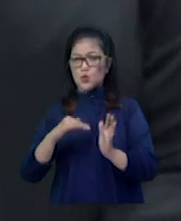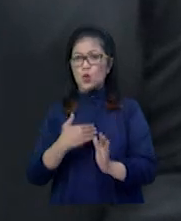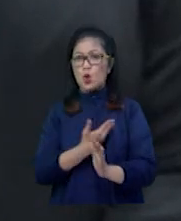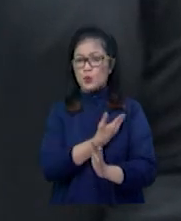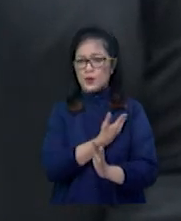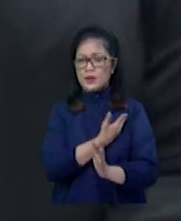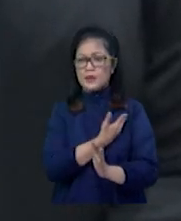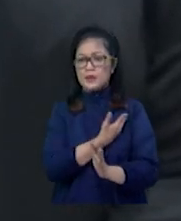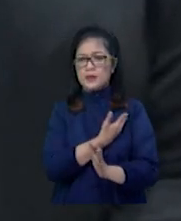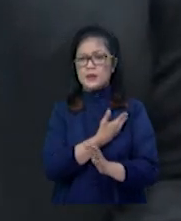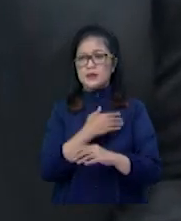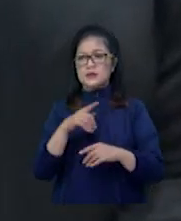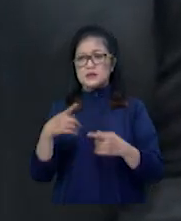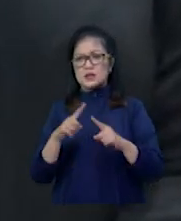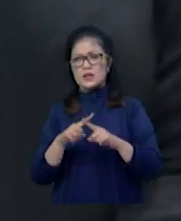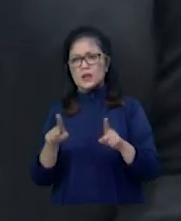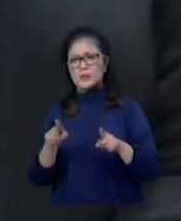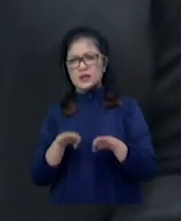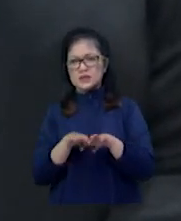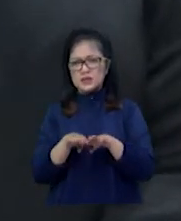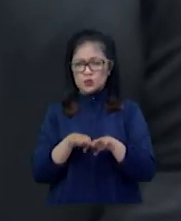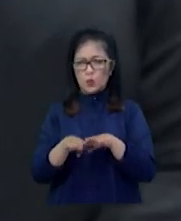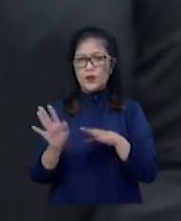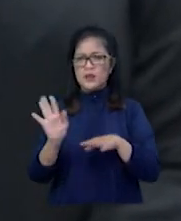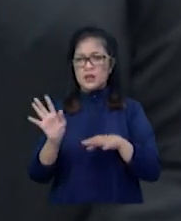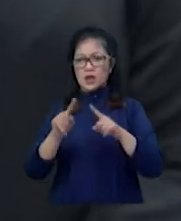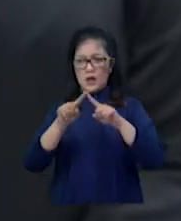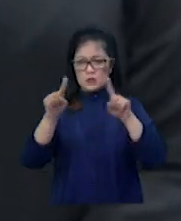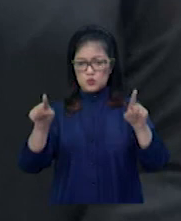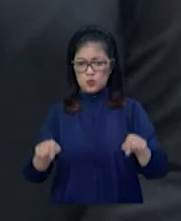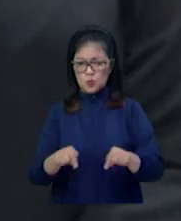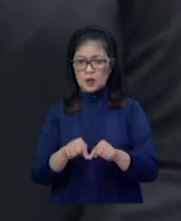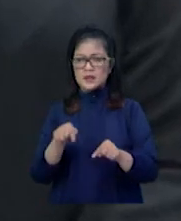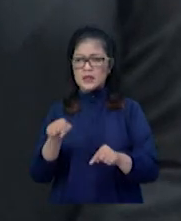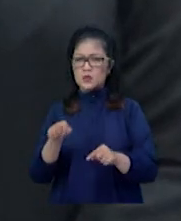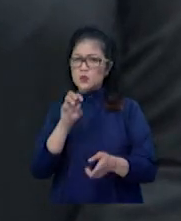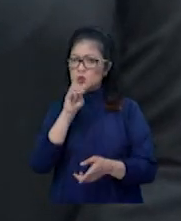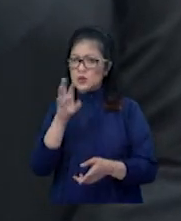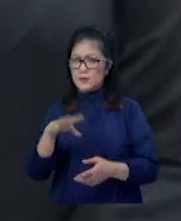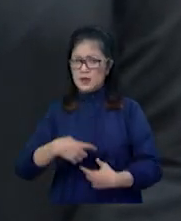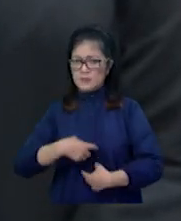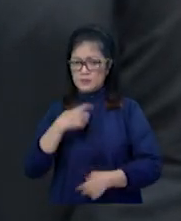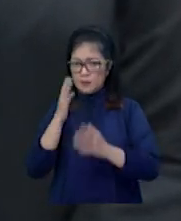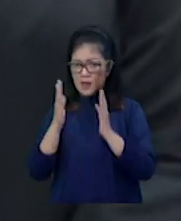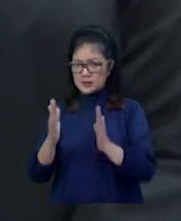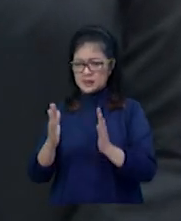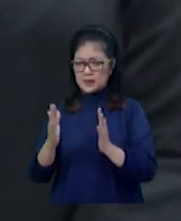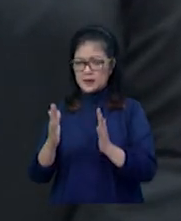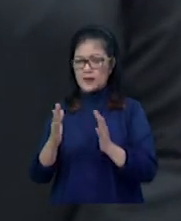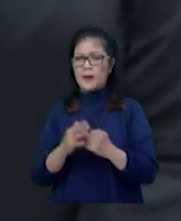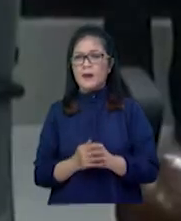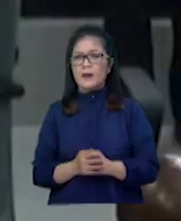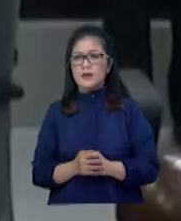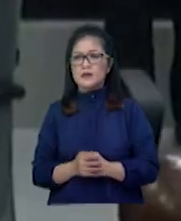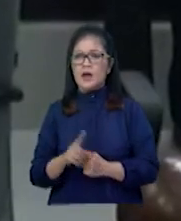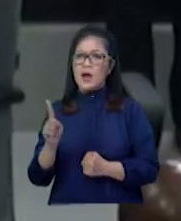Di dalam surat tuntutan tersebut disampaikan oleh jaksa bahwa perjanjian menjadi perjanjian yang sah secara